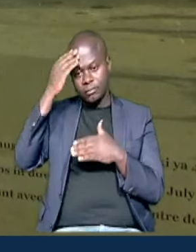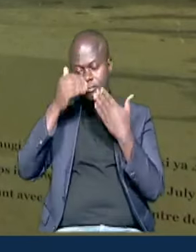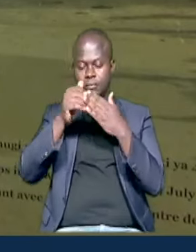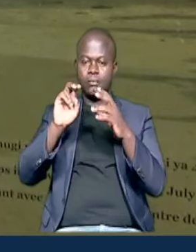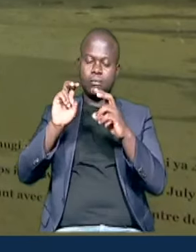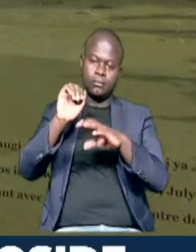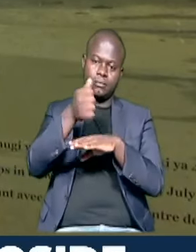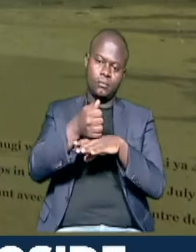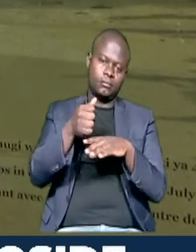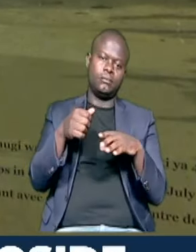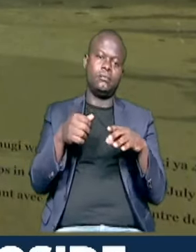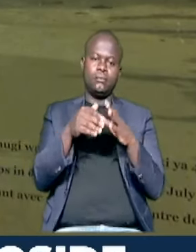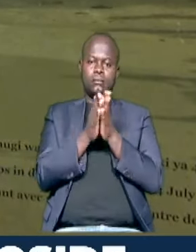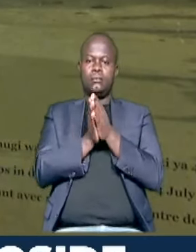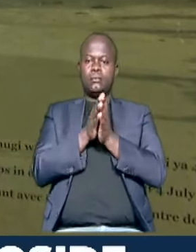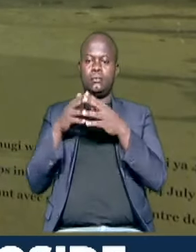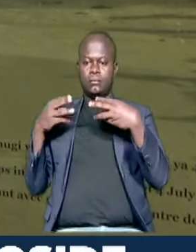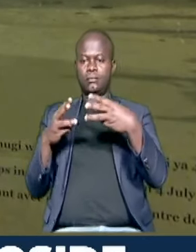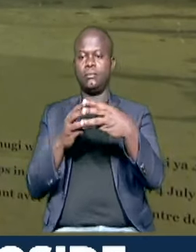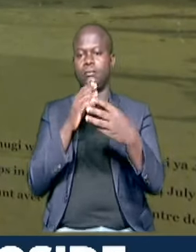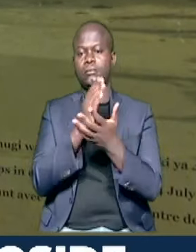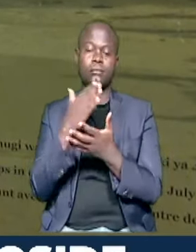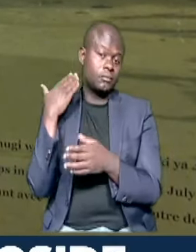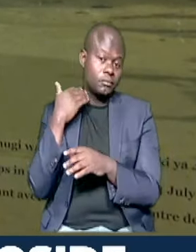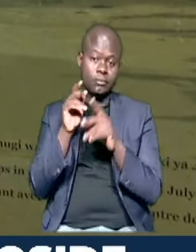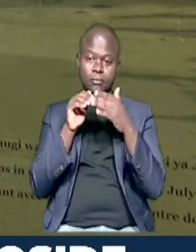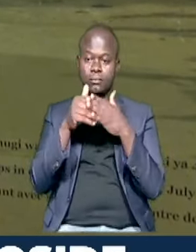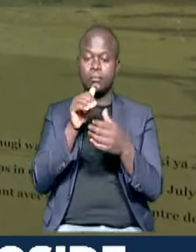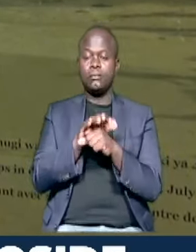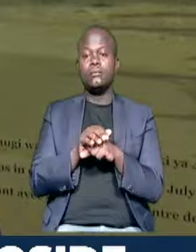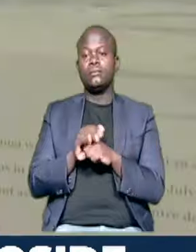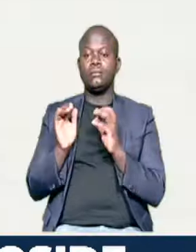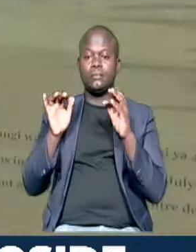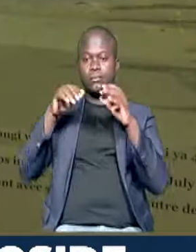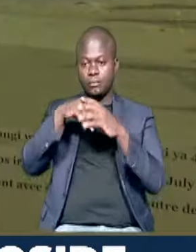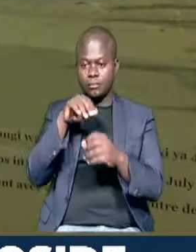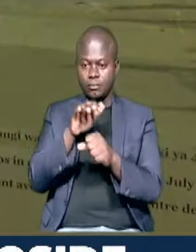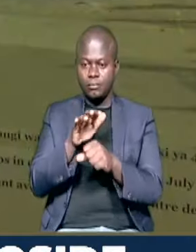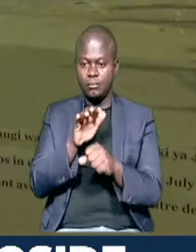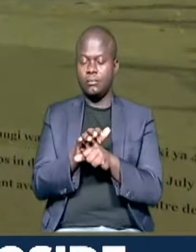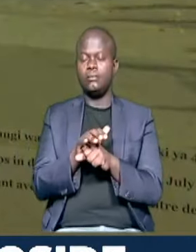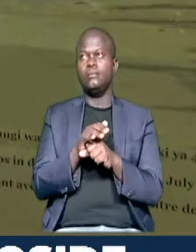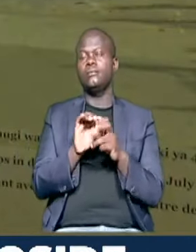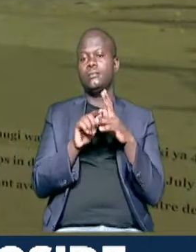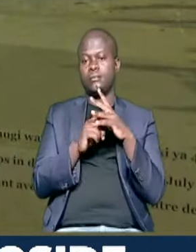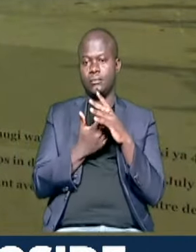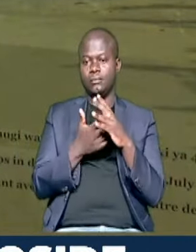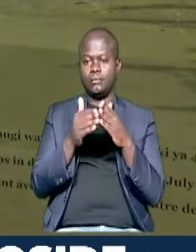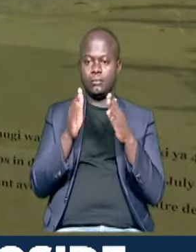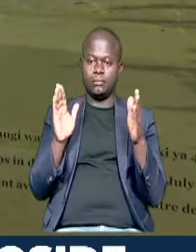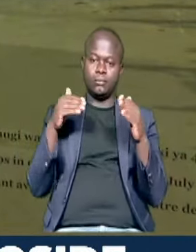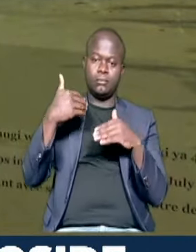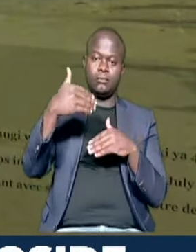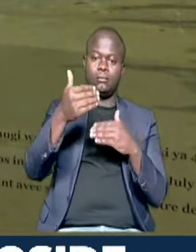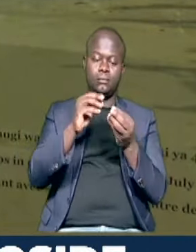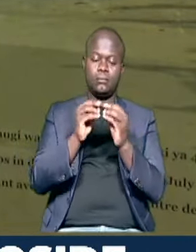iyi ngoro y'amateka y'urugamba rwo guhagarika jenoside. Abantu rero barayitabiriye. Iyi ngoro kuva ifunguye twagiye tugira